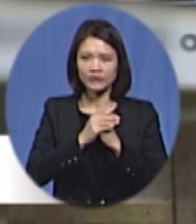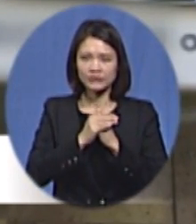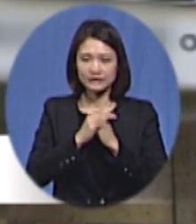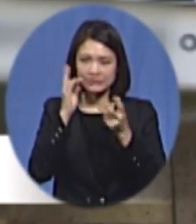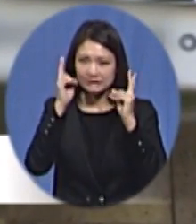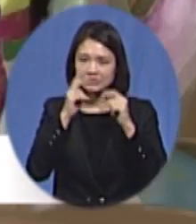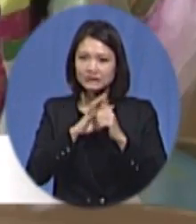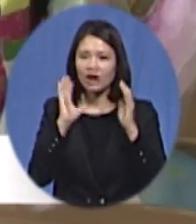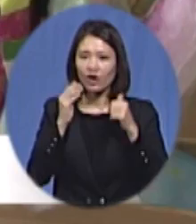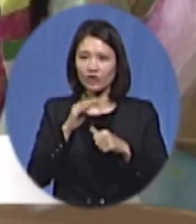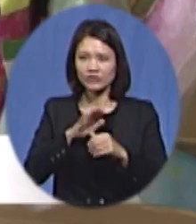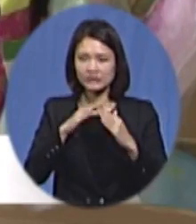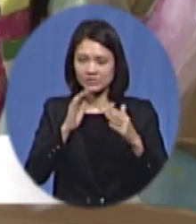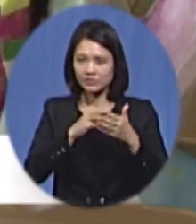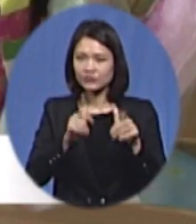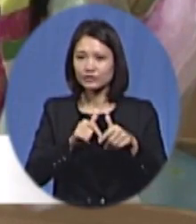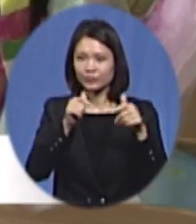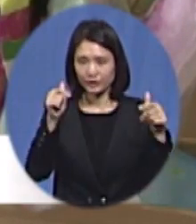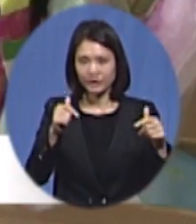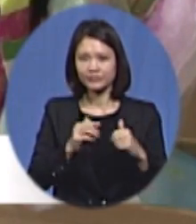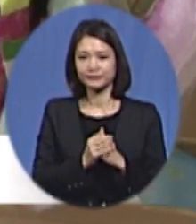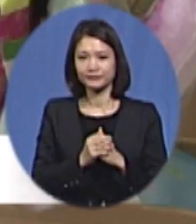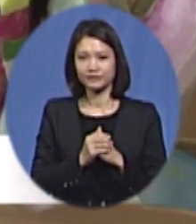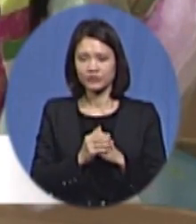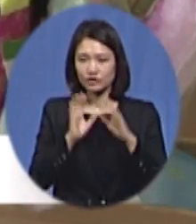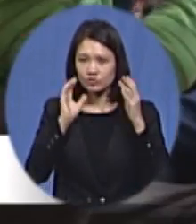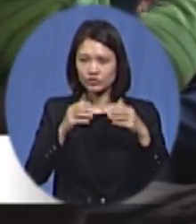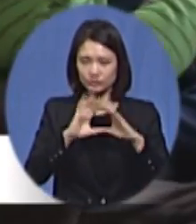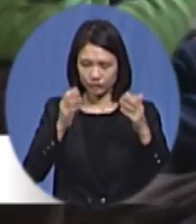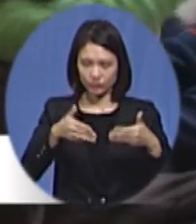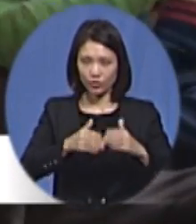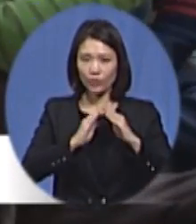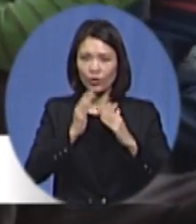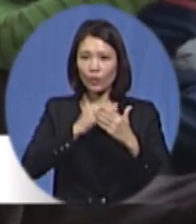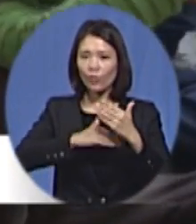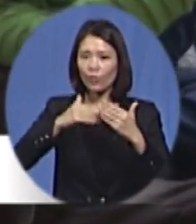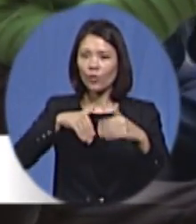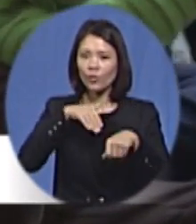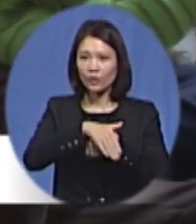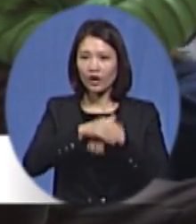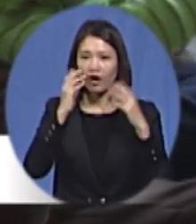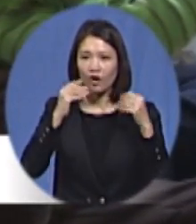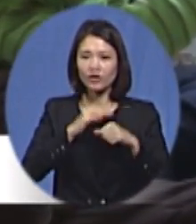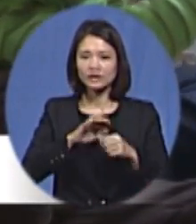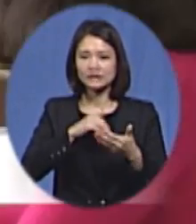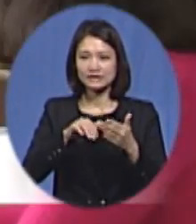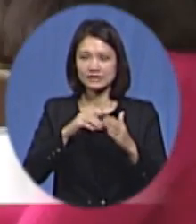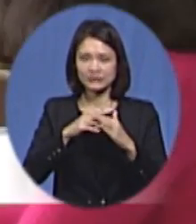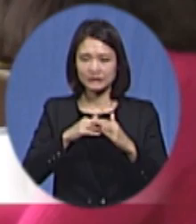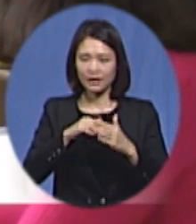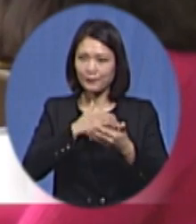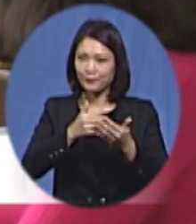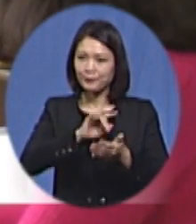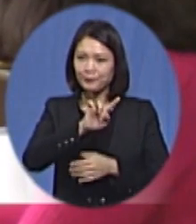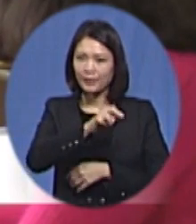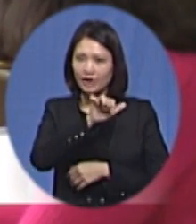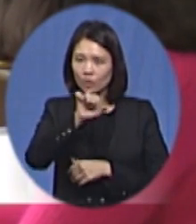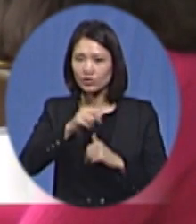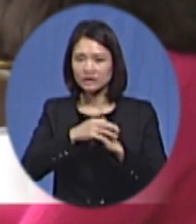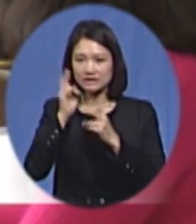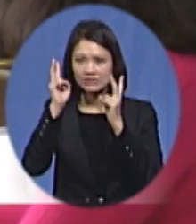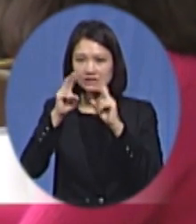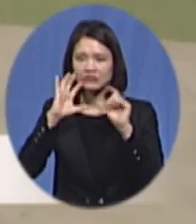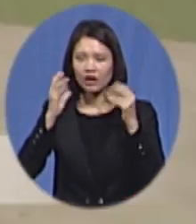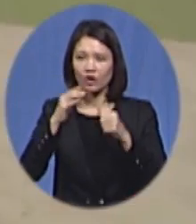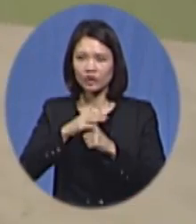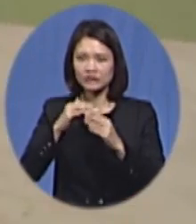직장 어린이집을 확충합니다. 국공립, 공공형 어린이집은 각각 150개씩, 직장